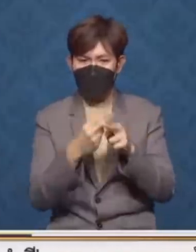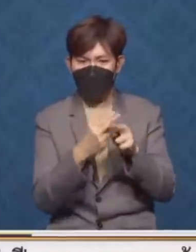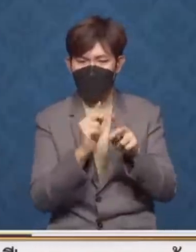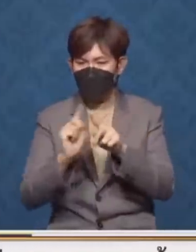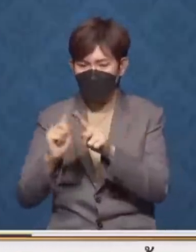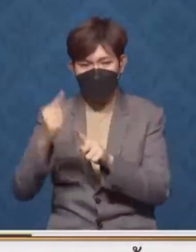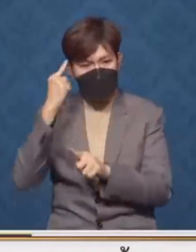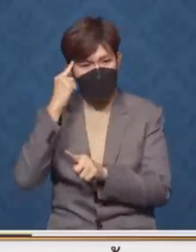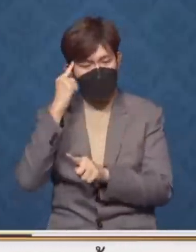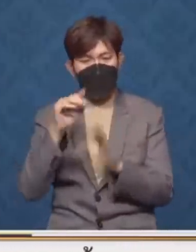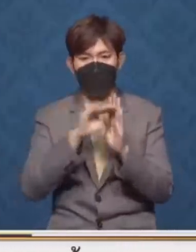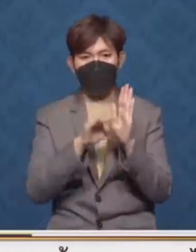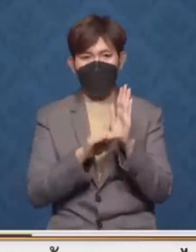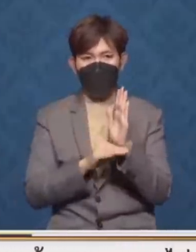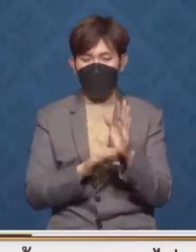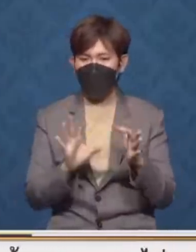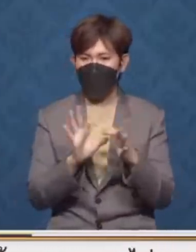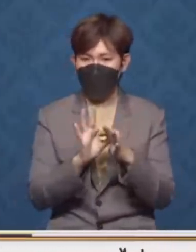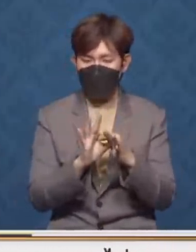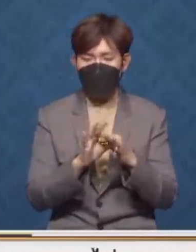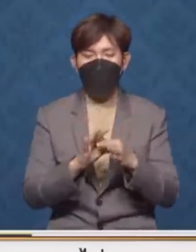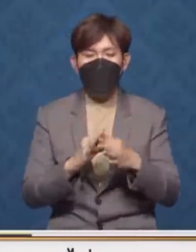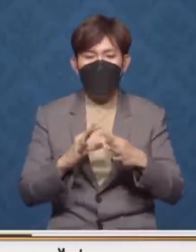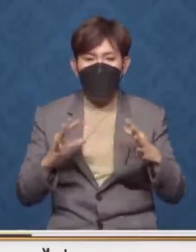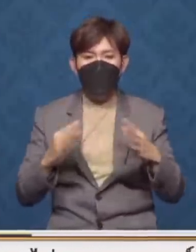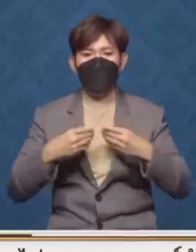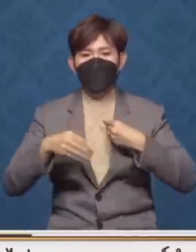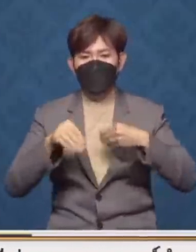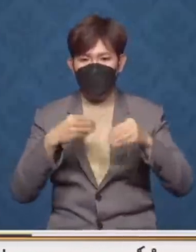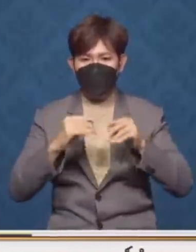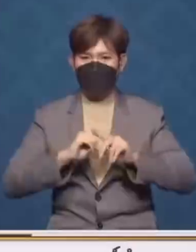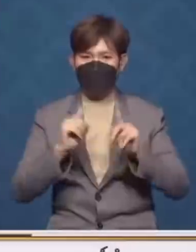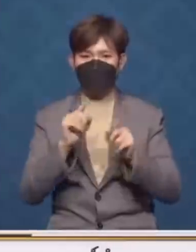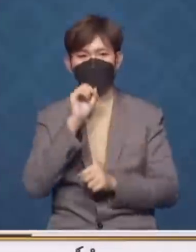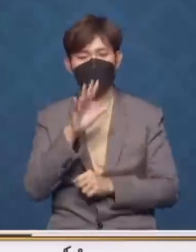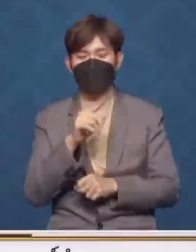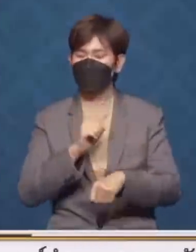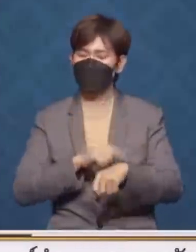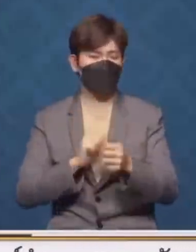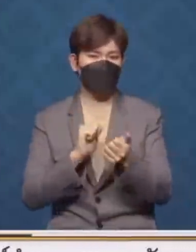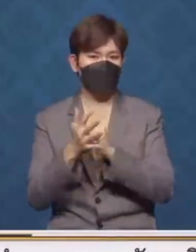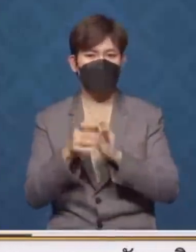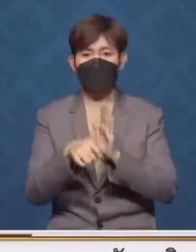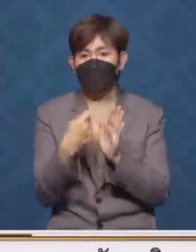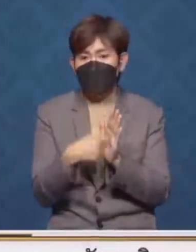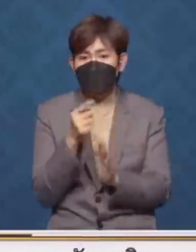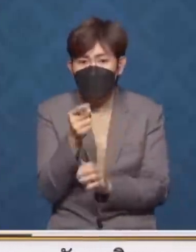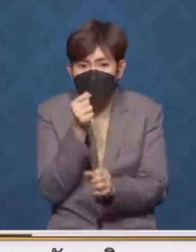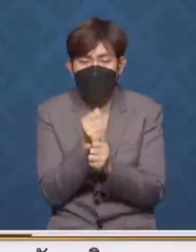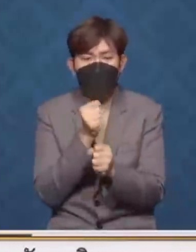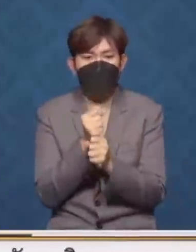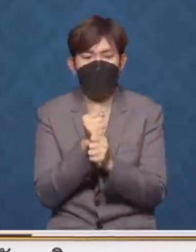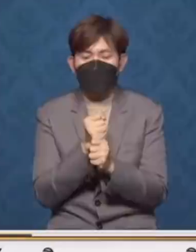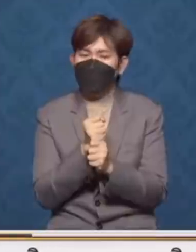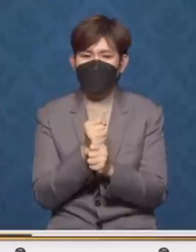จะทำอะไรก็ตามโดยอ้างว่าเพื่อให้ศาลอาการดีขึ้นแต่ดิฉันเปล่าเปลี่ยนว่ามันสายไปแล้วค่ะสิ่งที่ท่านทำไม่สามารถ